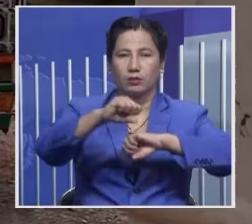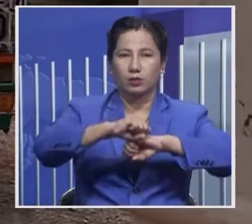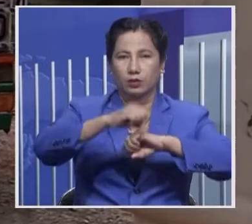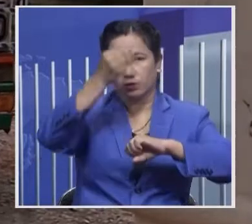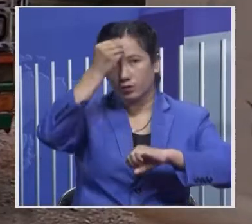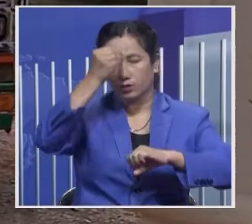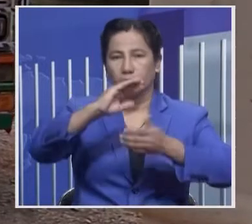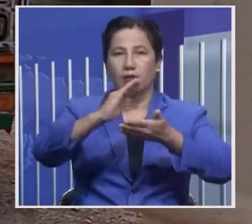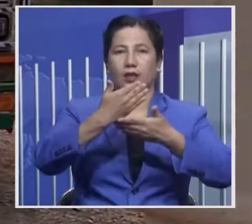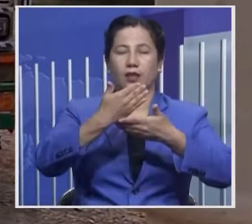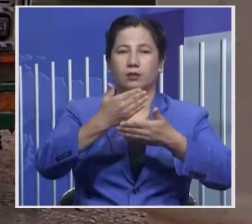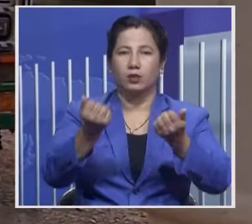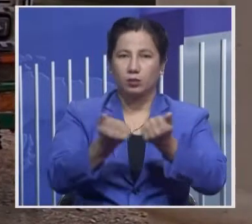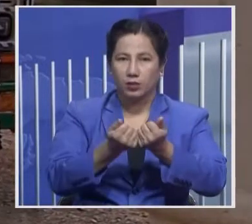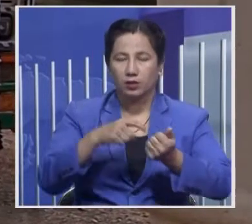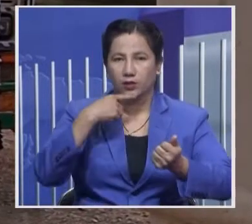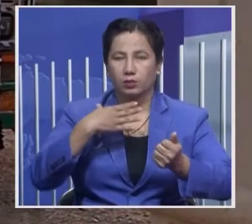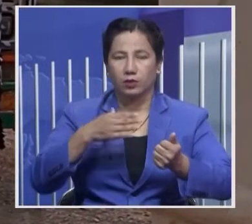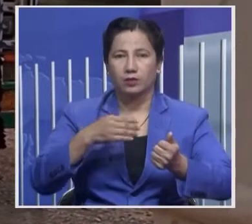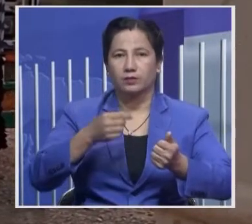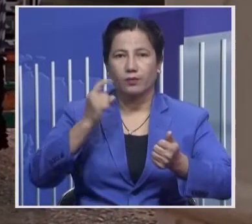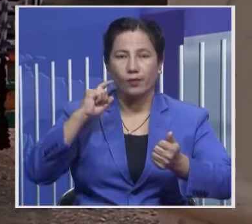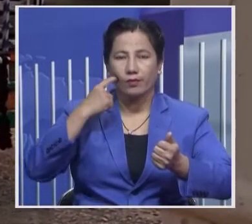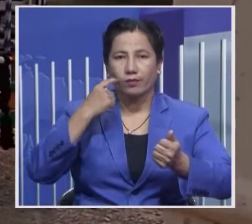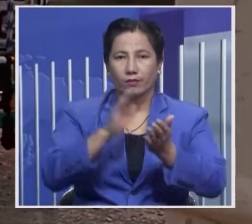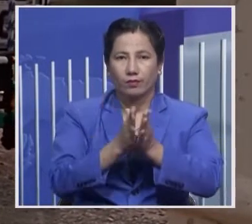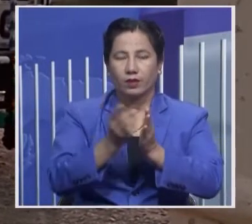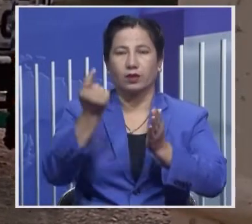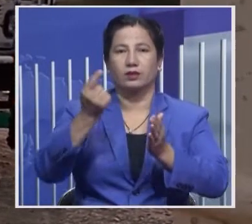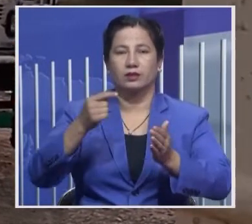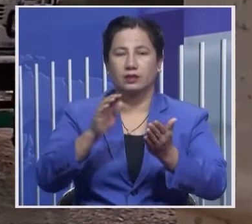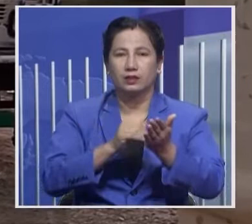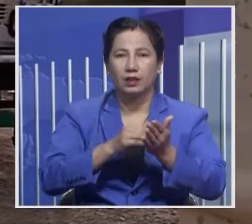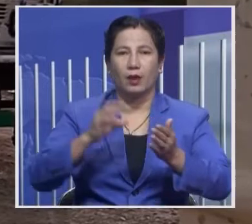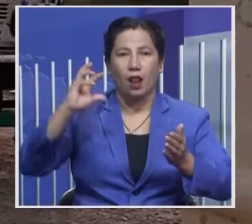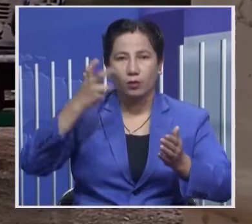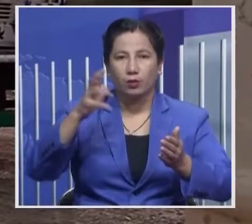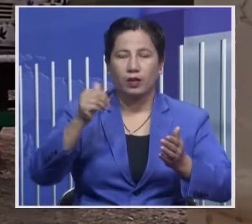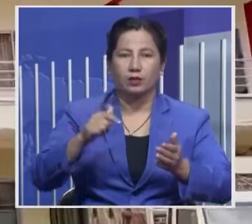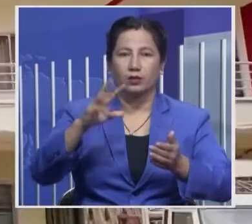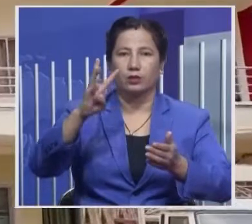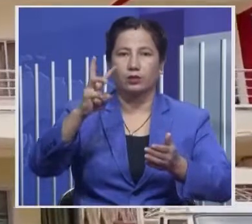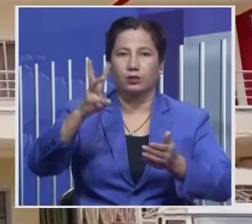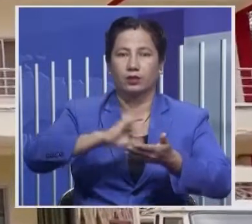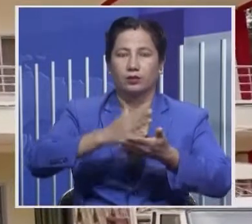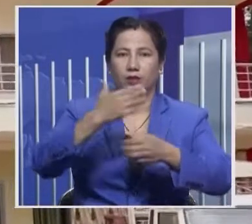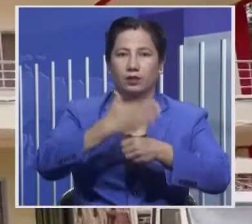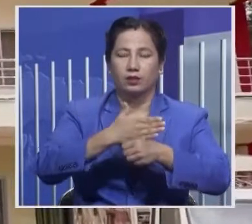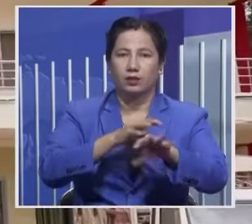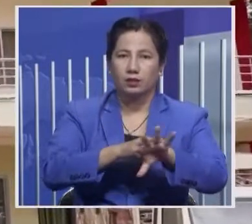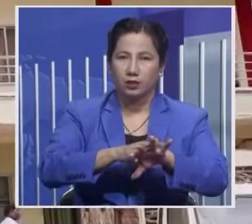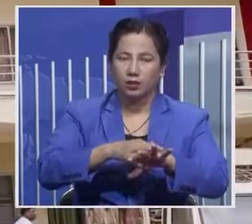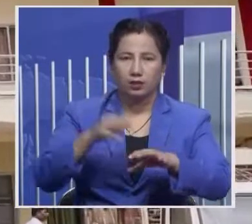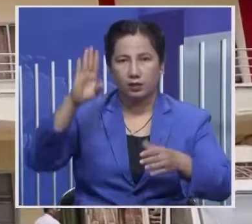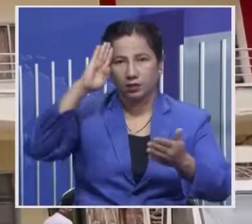टायर्स आयातमा अवरोध नभएकाले र चिनी गहुँ चामल र फलफूल समेत आएको थियो। सो 3 महिनामा लक्ष्यभन्दा बढी